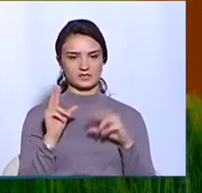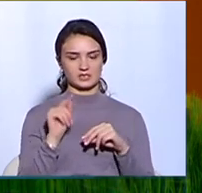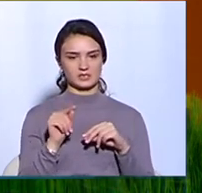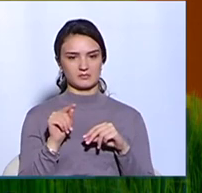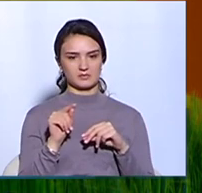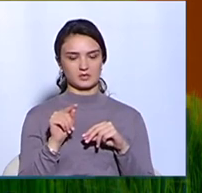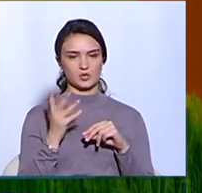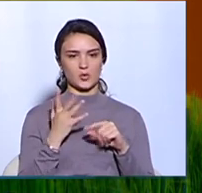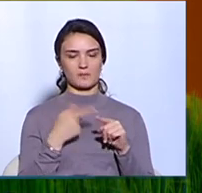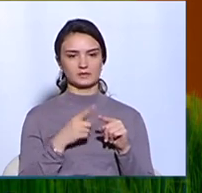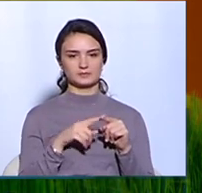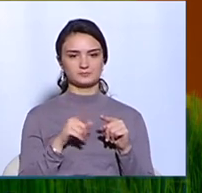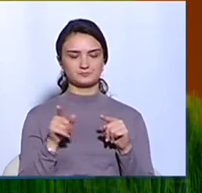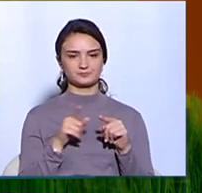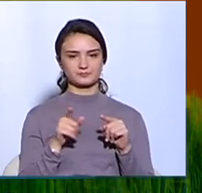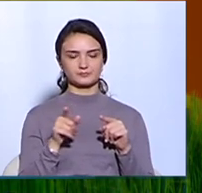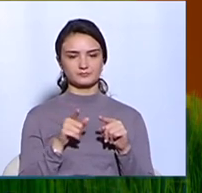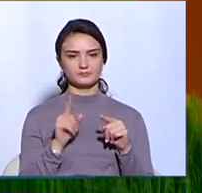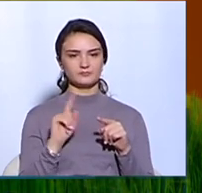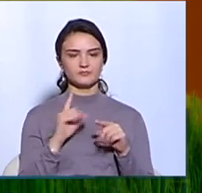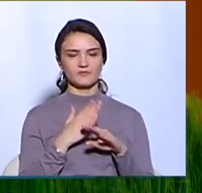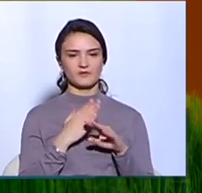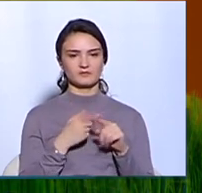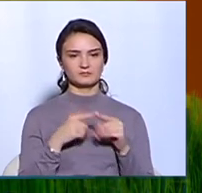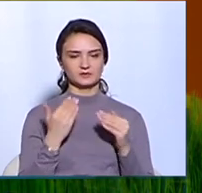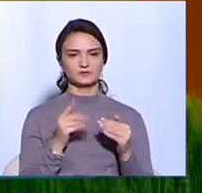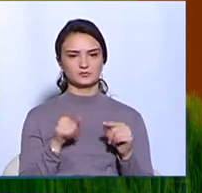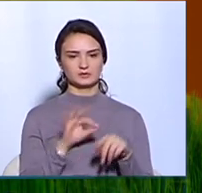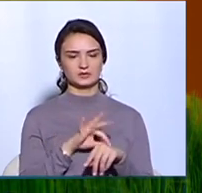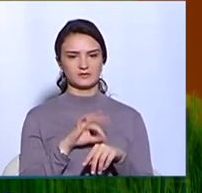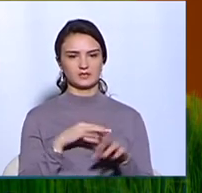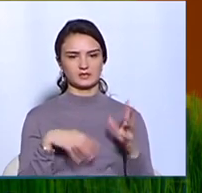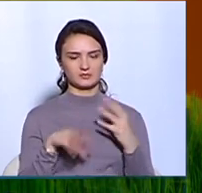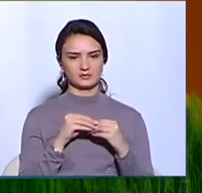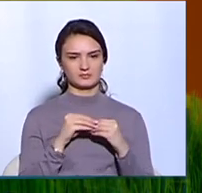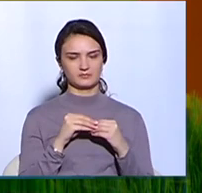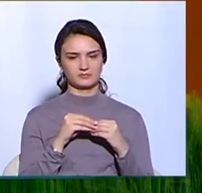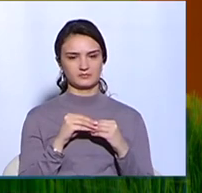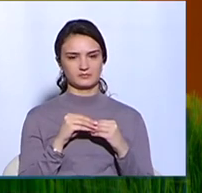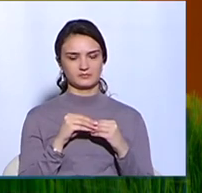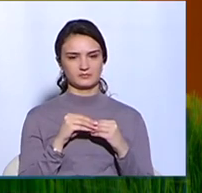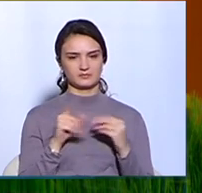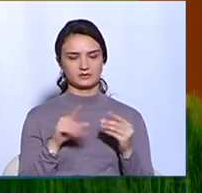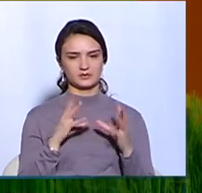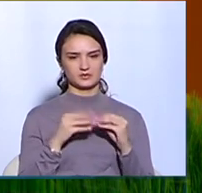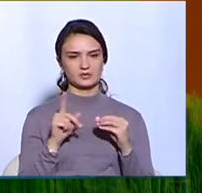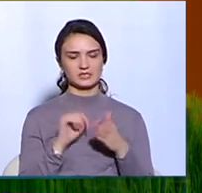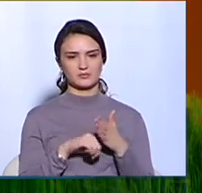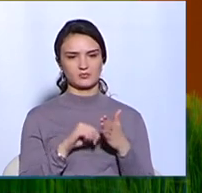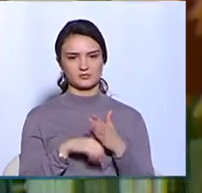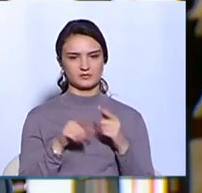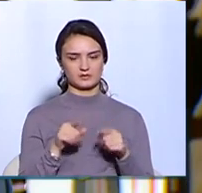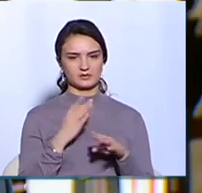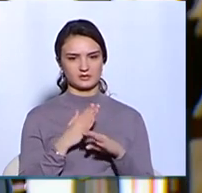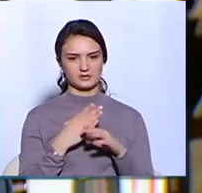გასათვალისწინებელი? რომელი ინსტრუმენტები გვაქვს ჩვენ იმისათვის, რომ აი ეს დაავადებები გამოვავლინოთ და საერთოდ რის საფუძველზე